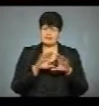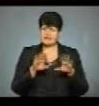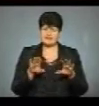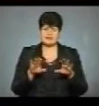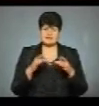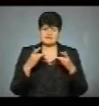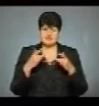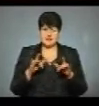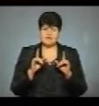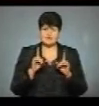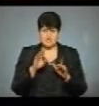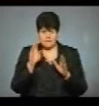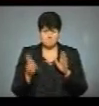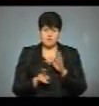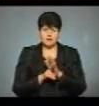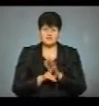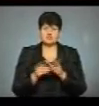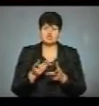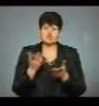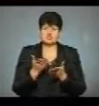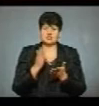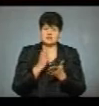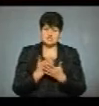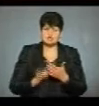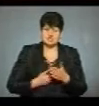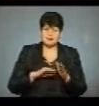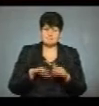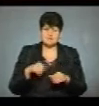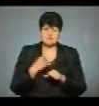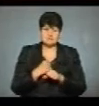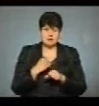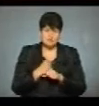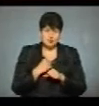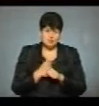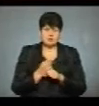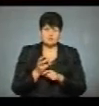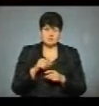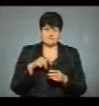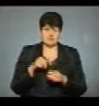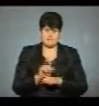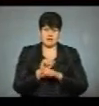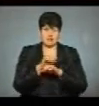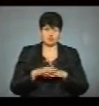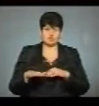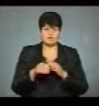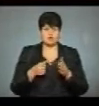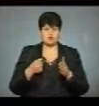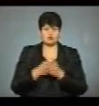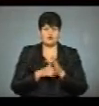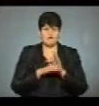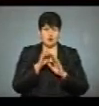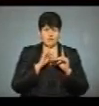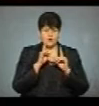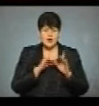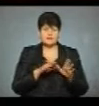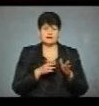лише покірних», «Чиє життя після роботи» та «Закон про працю – стимул еміграції» прийшли від Майдану Незалежності до Верховної Ради. Після